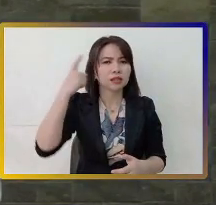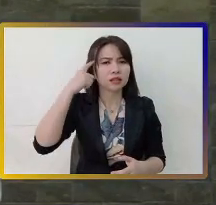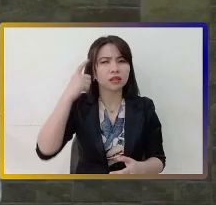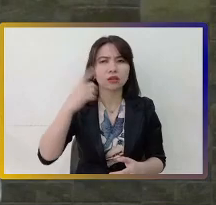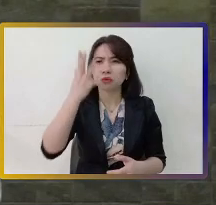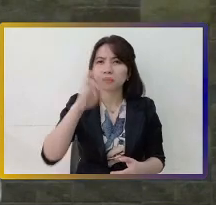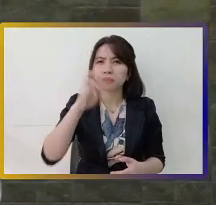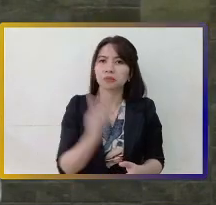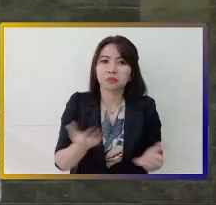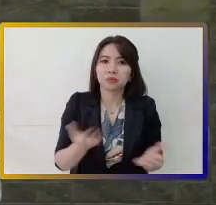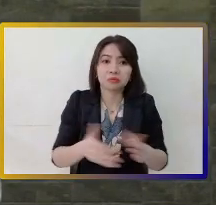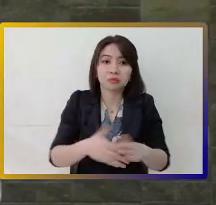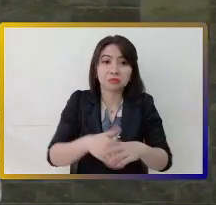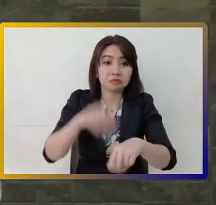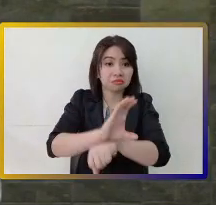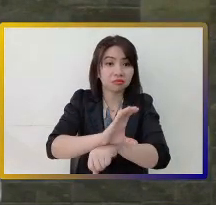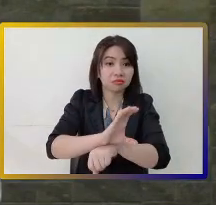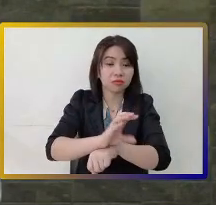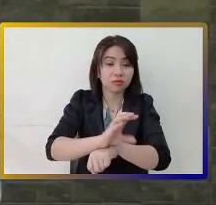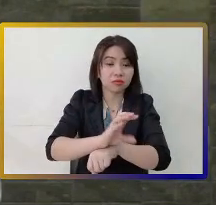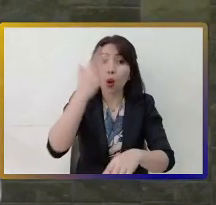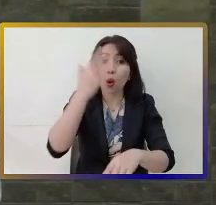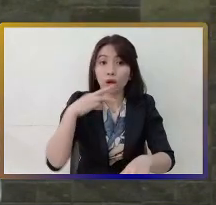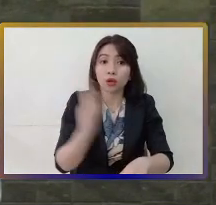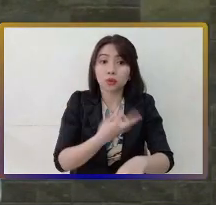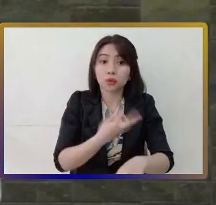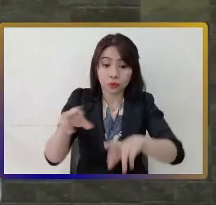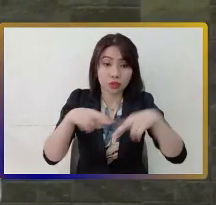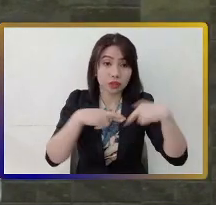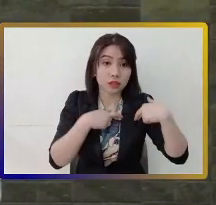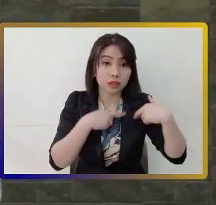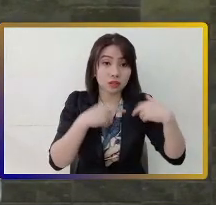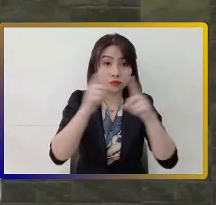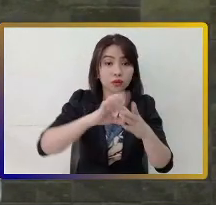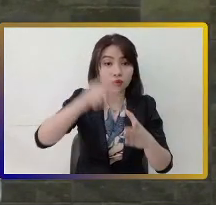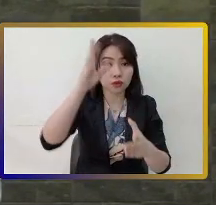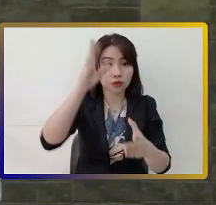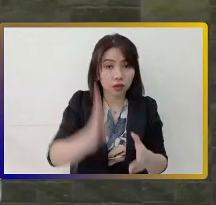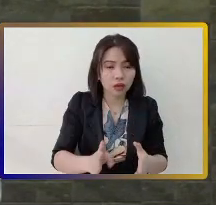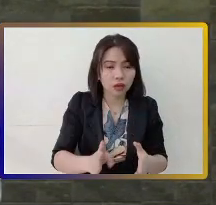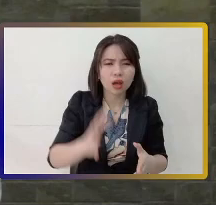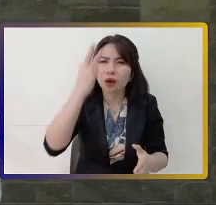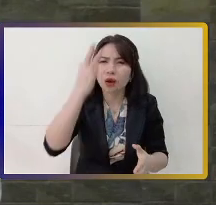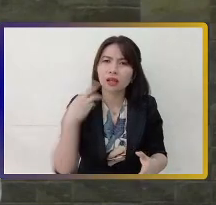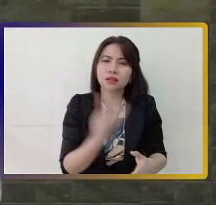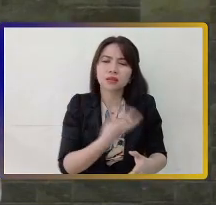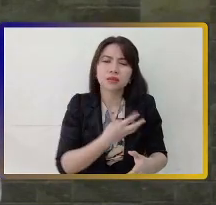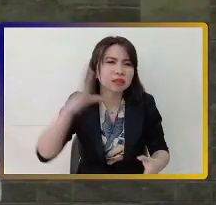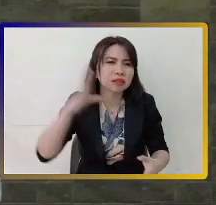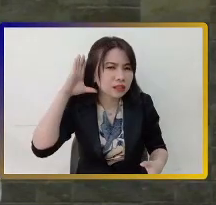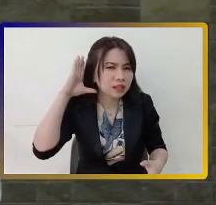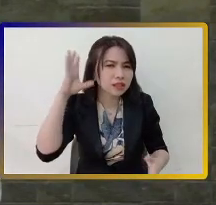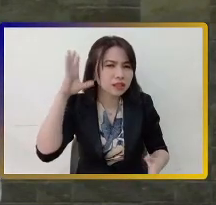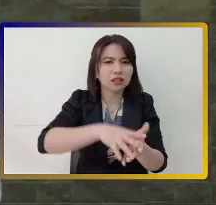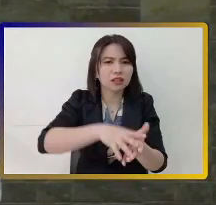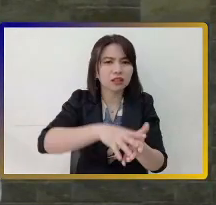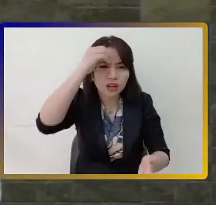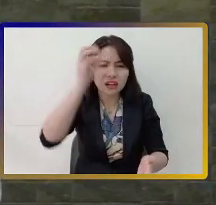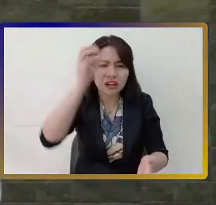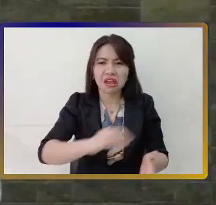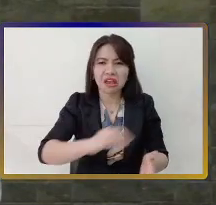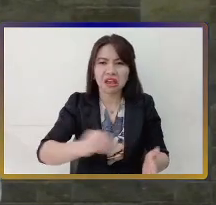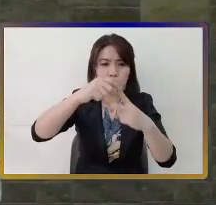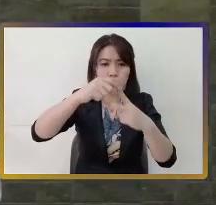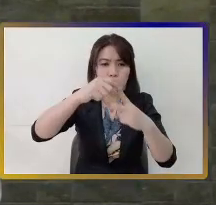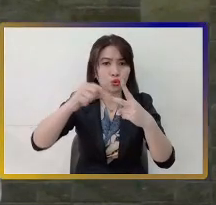nakikinig ng salita ng Diyos? Bakit pipiliin nating makinig, magbihis, maligo